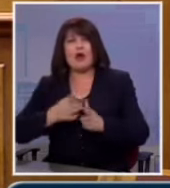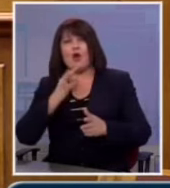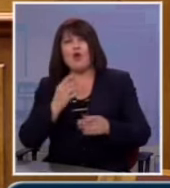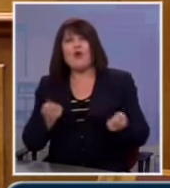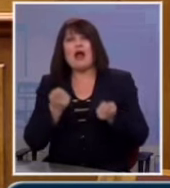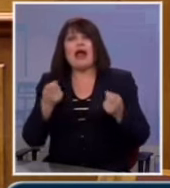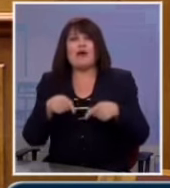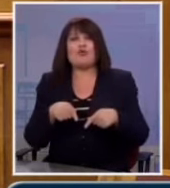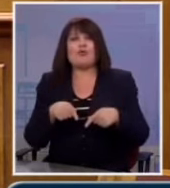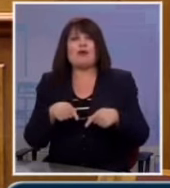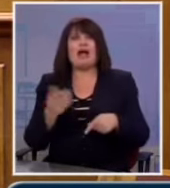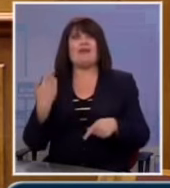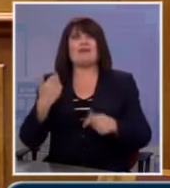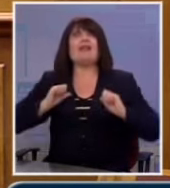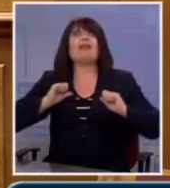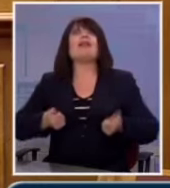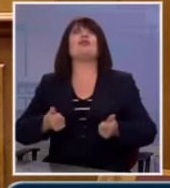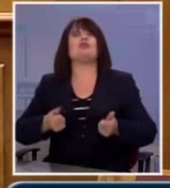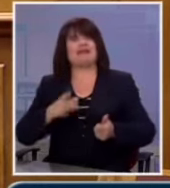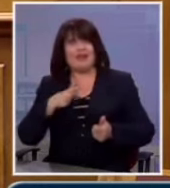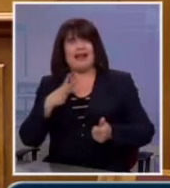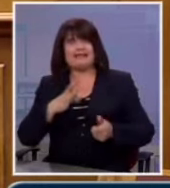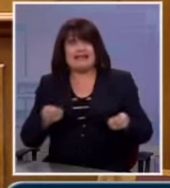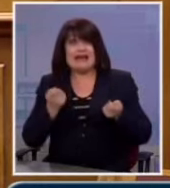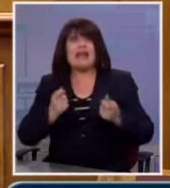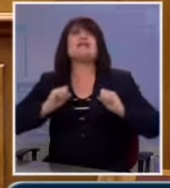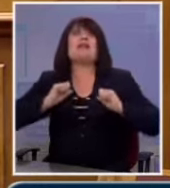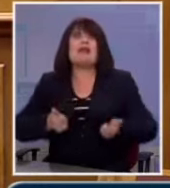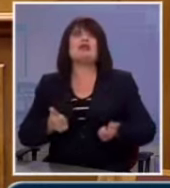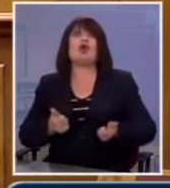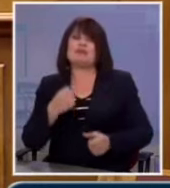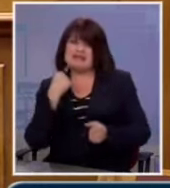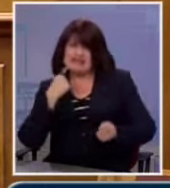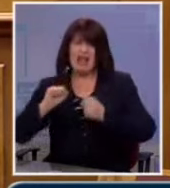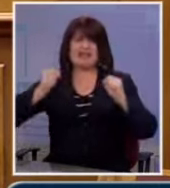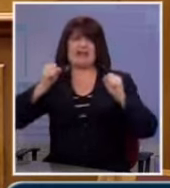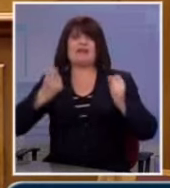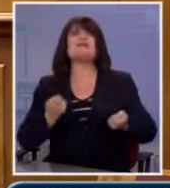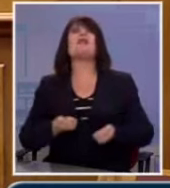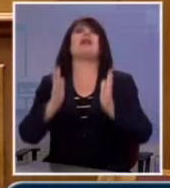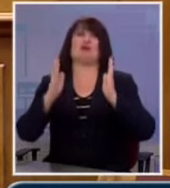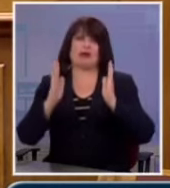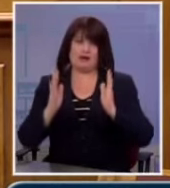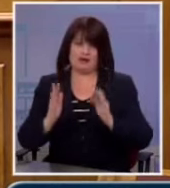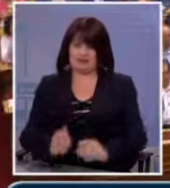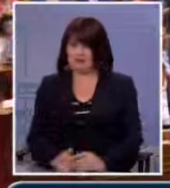αυτό που δεν τολμήσατε, αν και θα θέλατε ίσως να κάνετε εσείς, να αντισταθείτε.